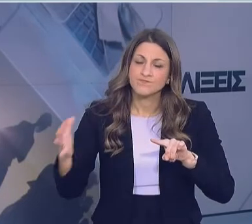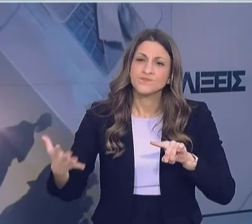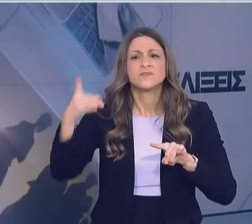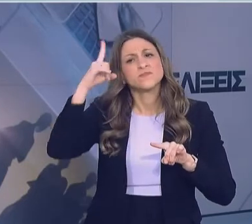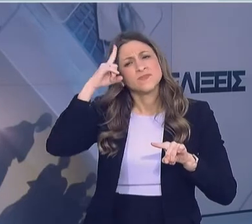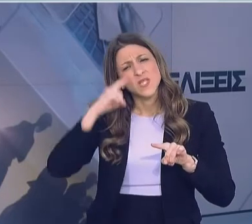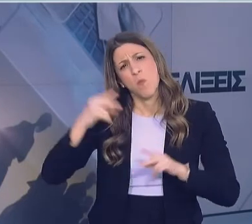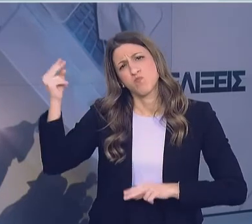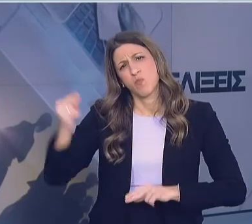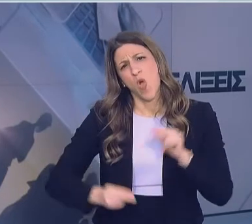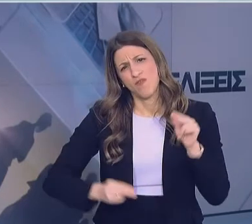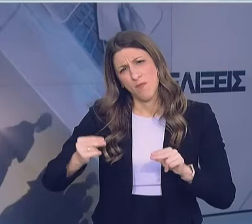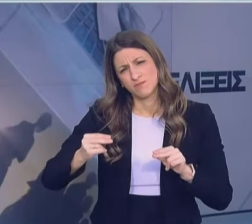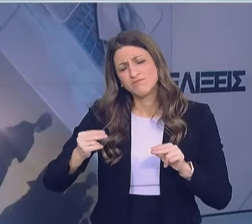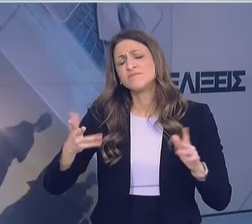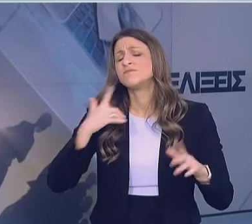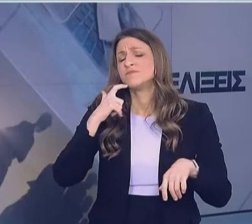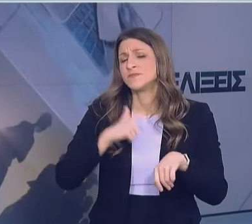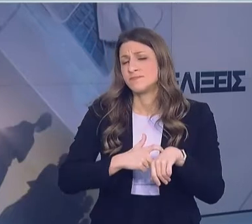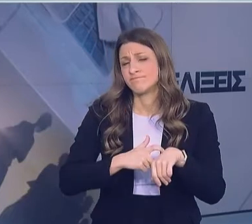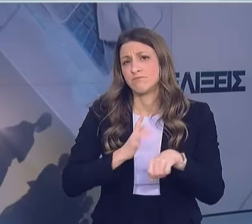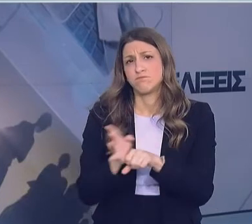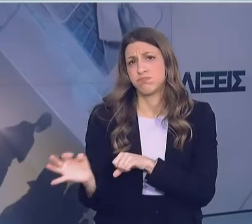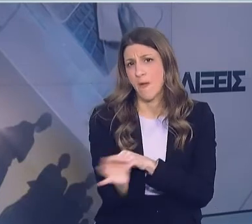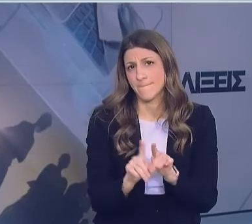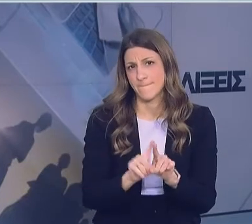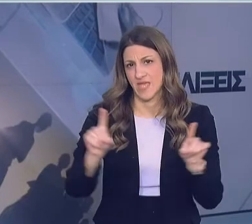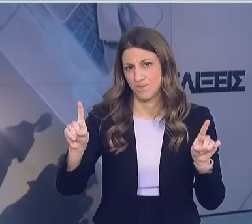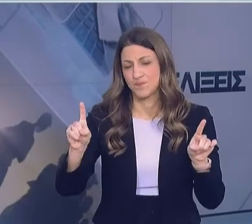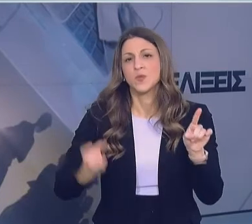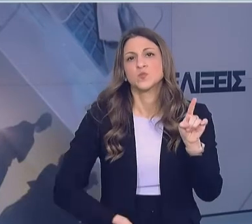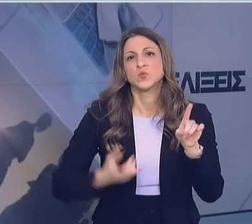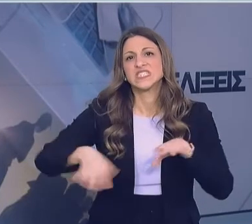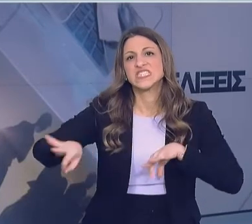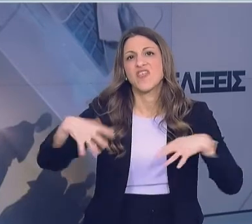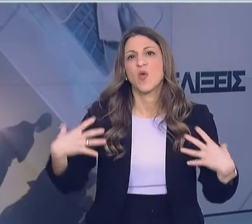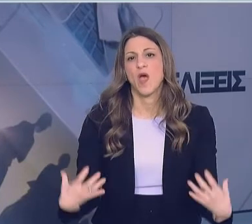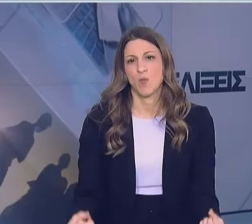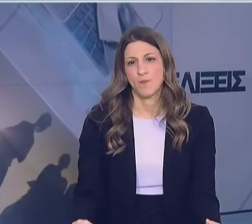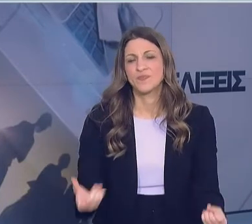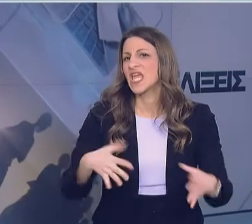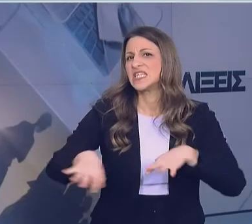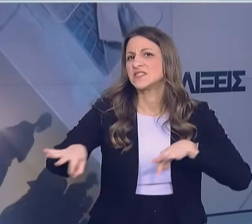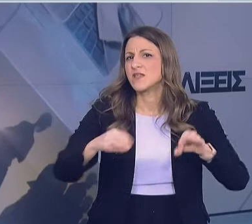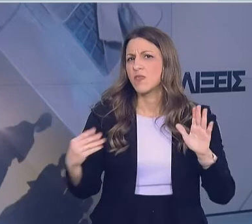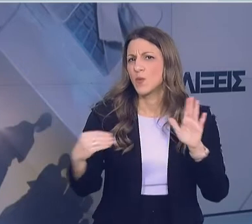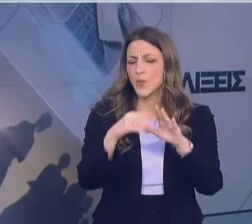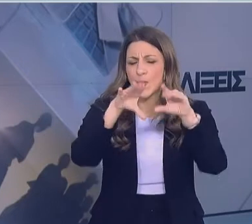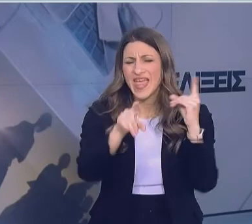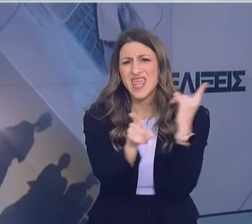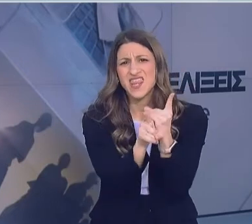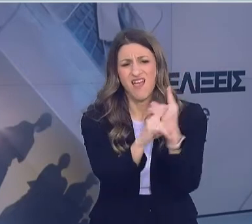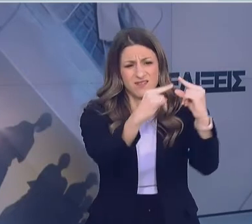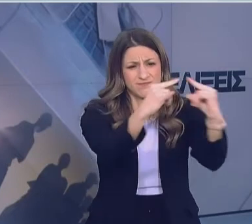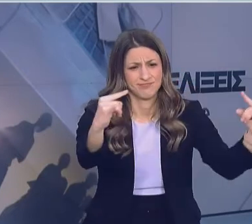οι υγειονομικές, είχε έγκαιρα προετοιμάσει ένα επιχειρησιακό σχέδιο με το όνομα Αγνοδίκη. Το σχέδιο αυτό προετοιμάστηκε αποκλειστικά για τις δομές